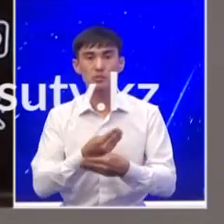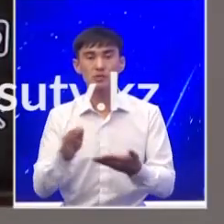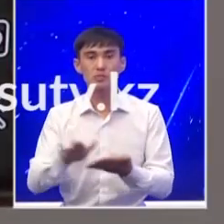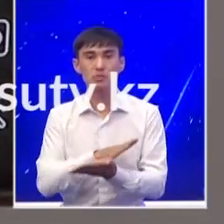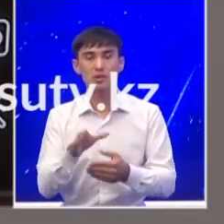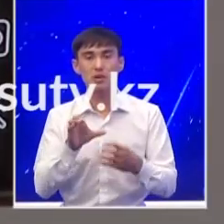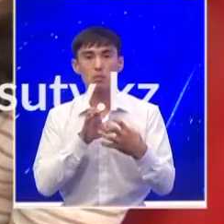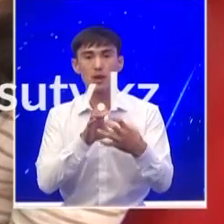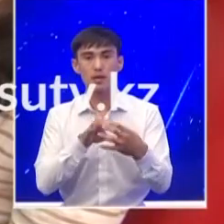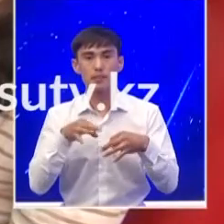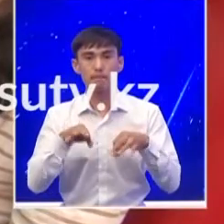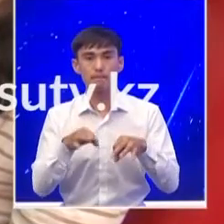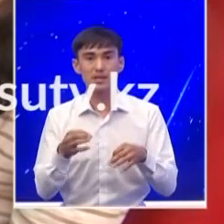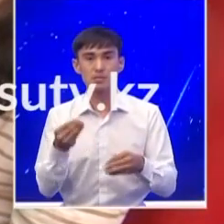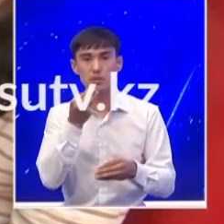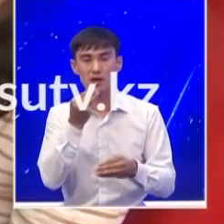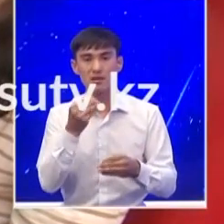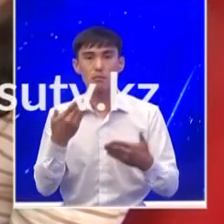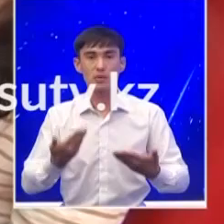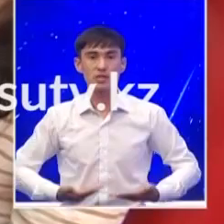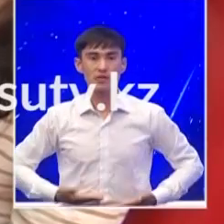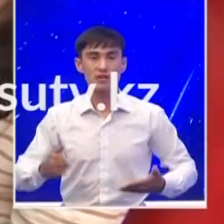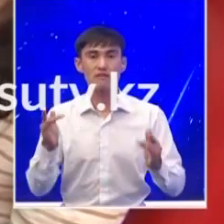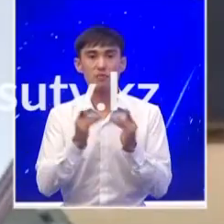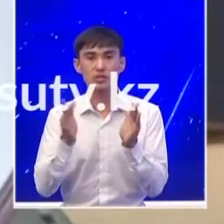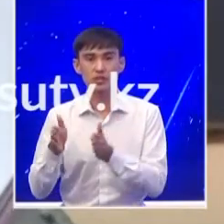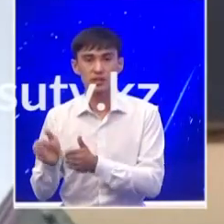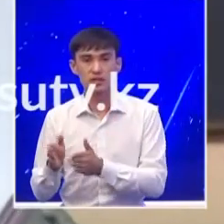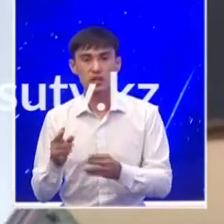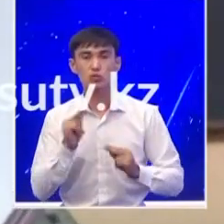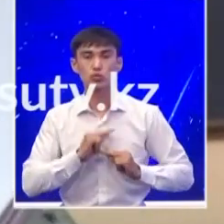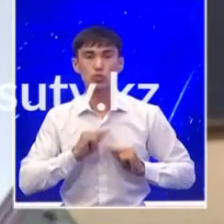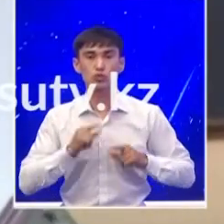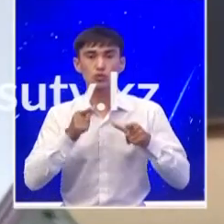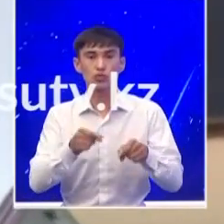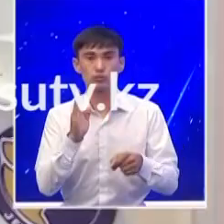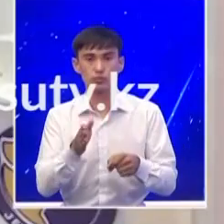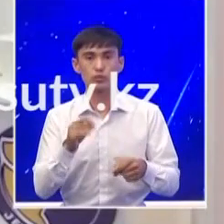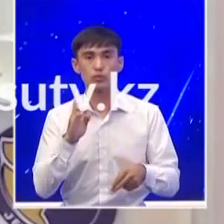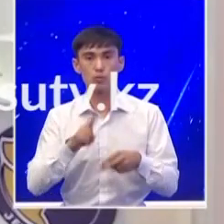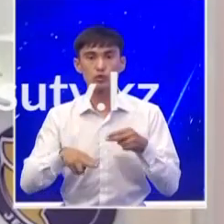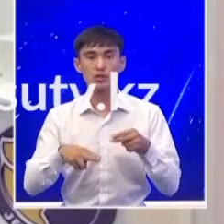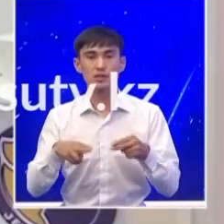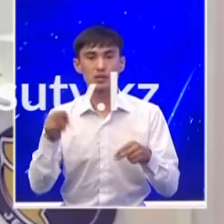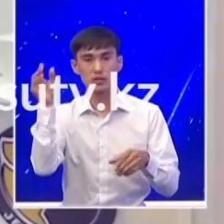проезд, питание и проживание в общежитии. Также им будет оказана помощь в трудоустройстве после окончания вуза.